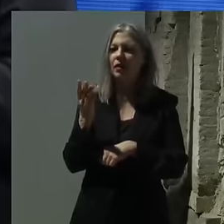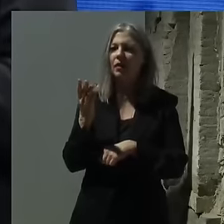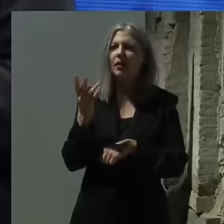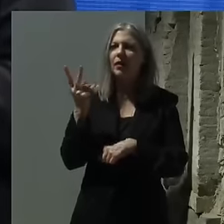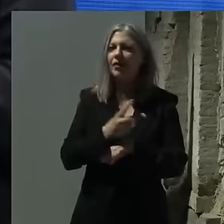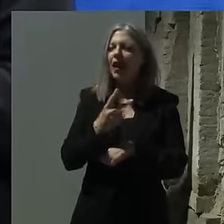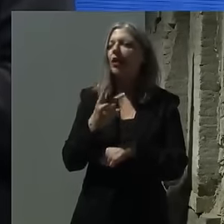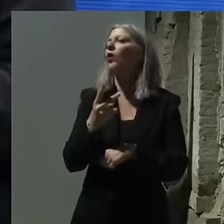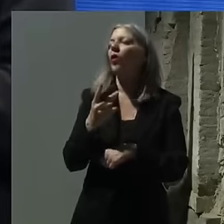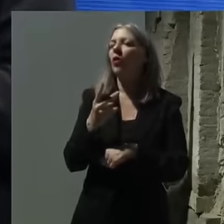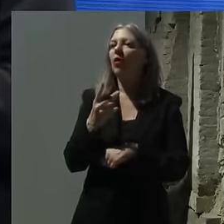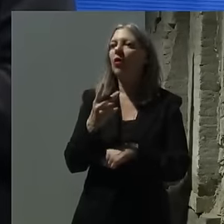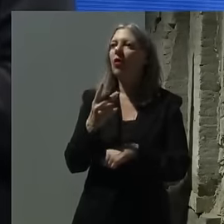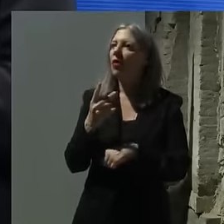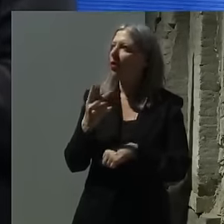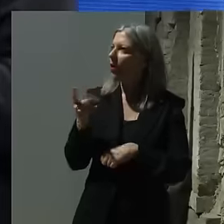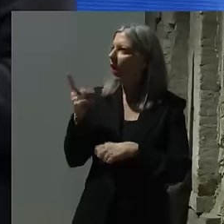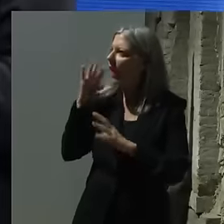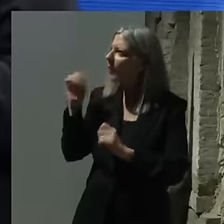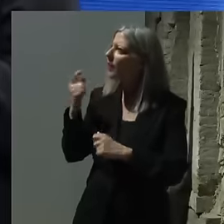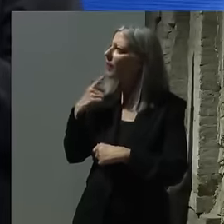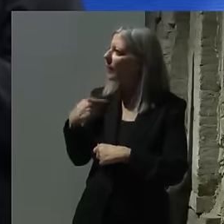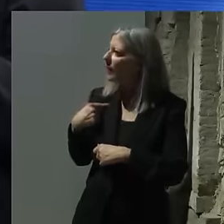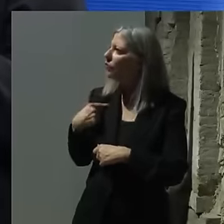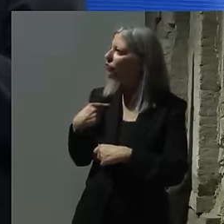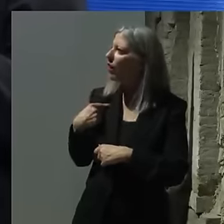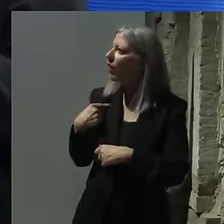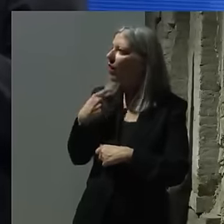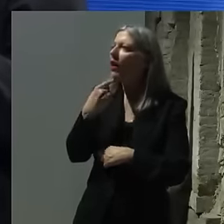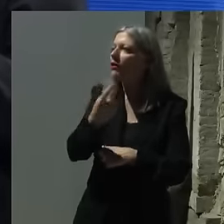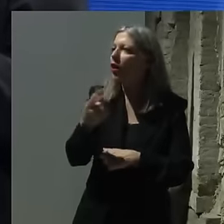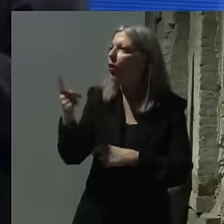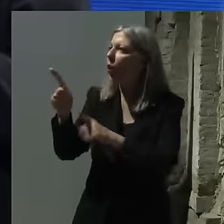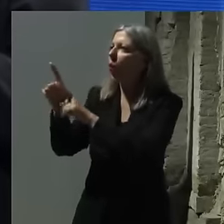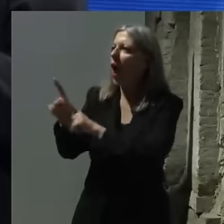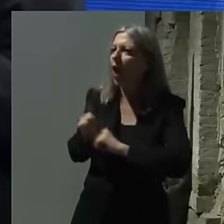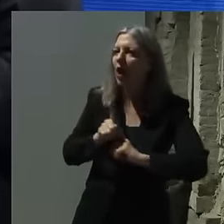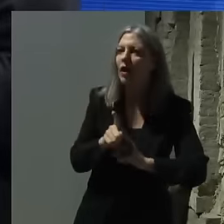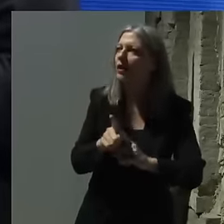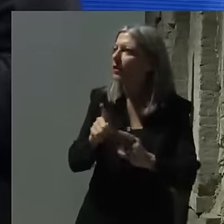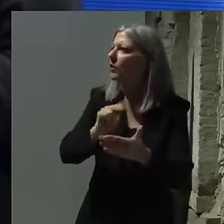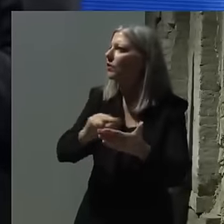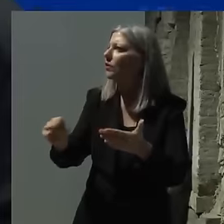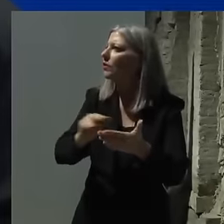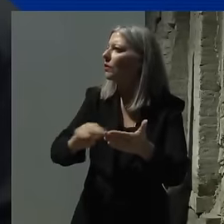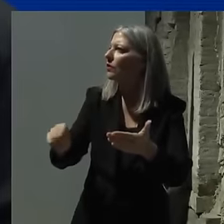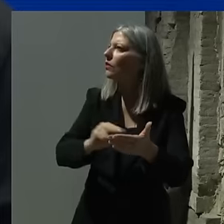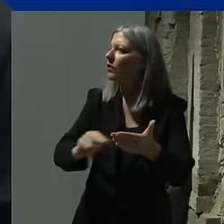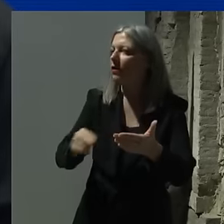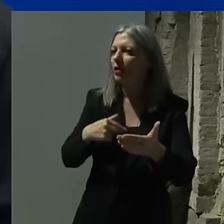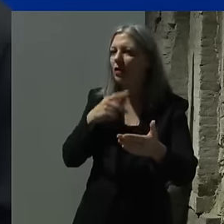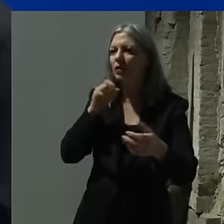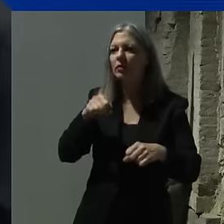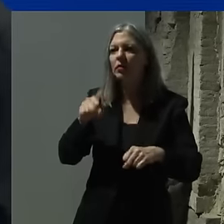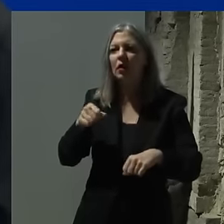mi veniva dettato le parole dai carabinieri e io dovevo dire solo sì, e rispondevo in base al racconto, rispondevo sì, quello che dicevano